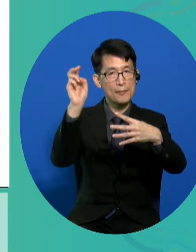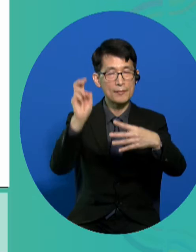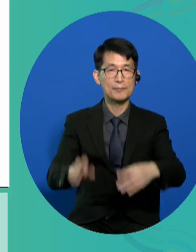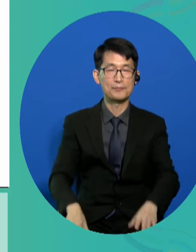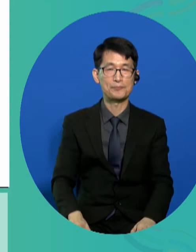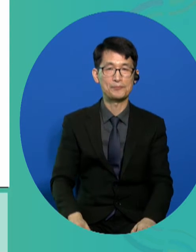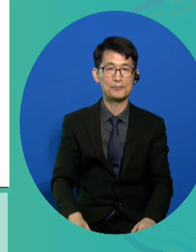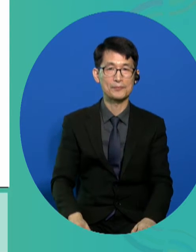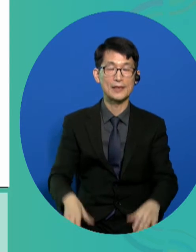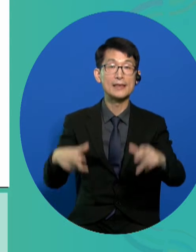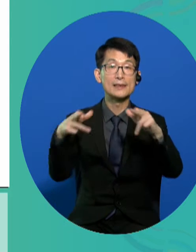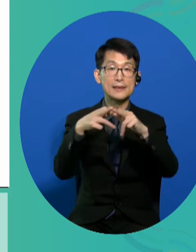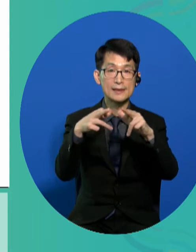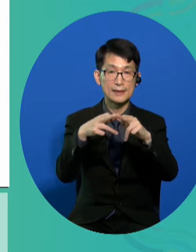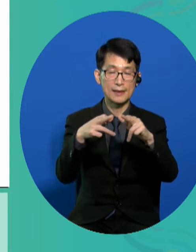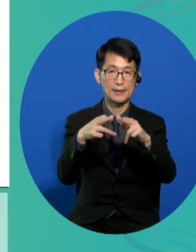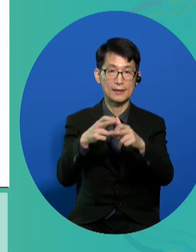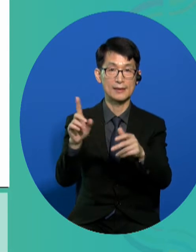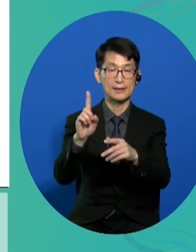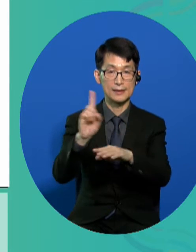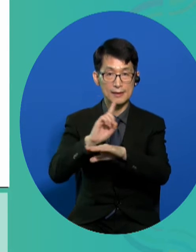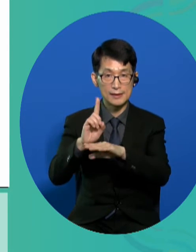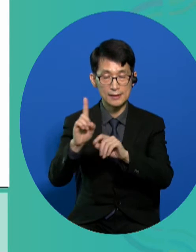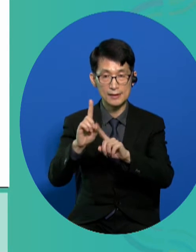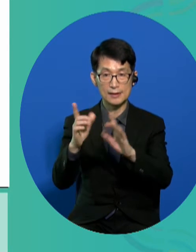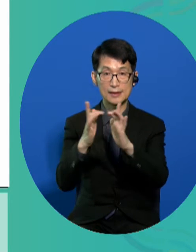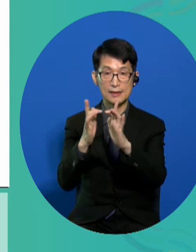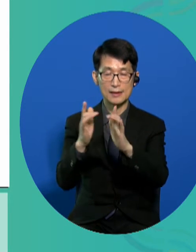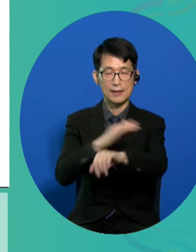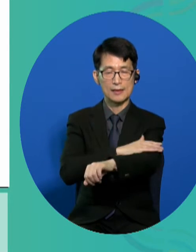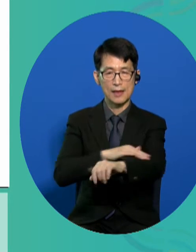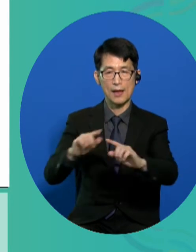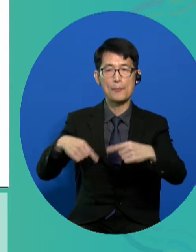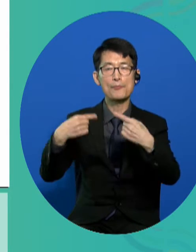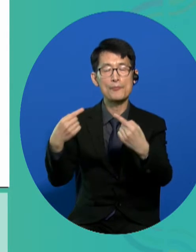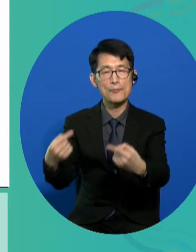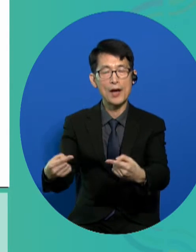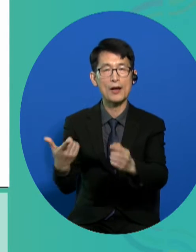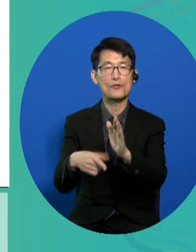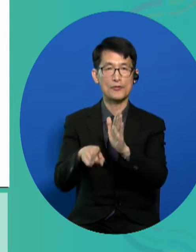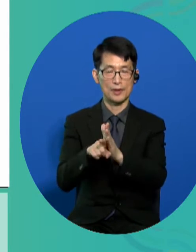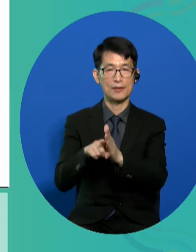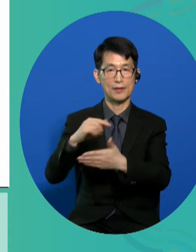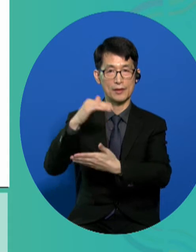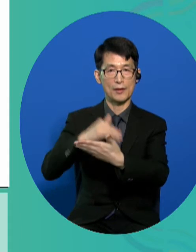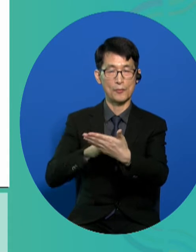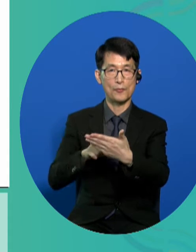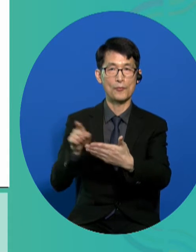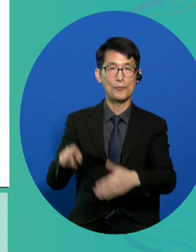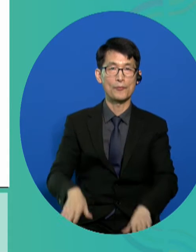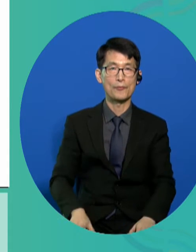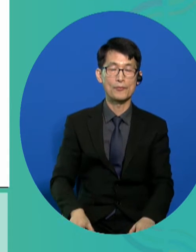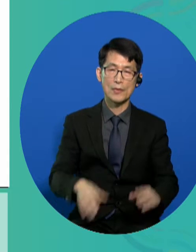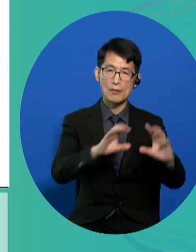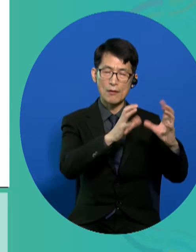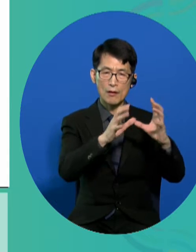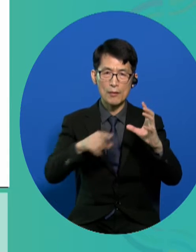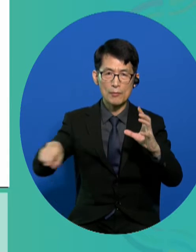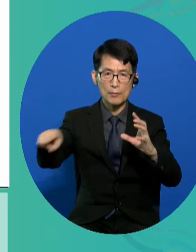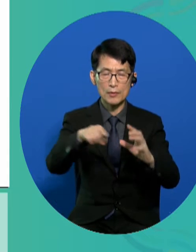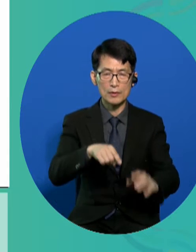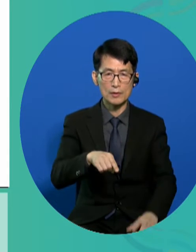장애인에 대한 접근성 및 디지털 포용을 위해 내세우고 있는 정책 선언입니다. 이 장표를 보시면은요, 국가별